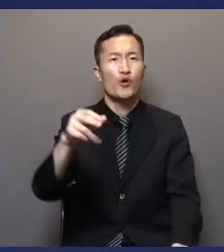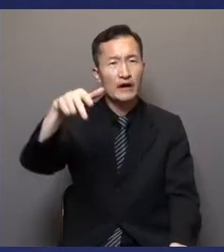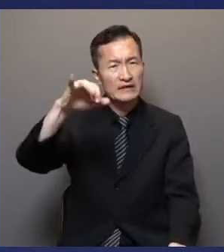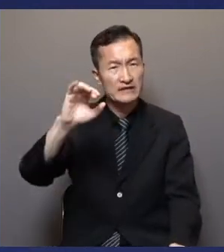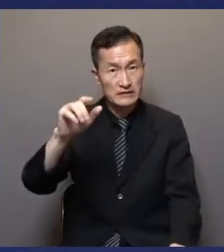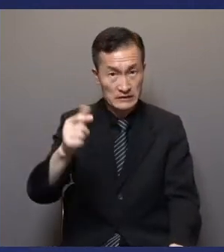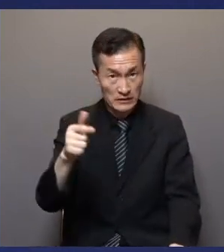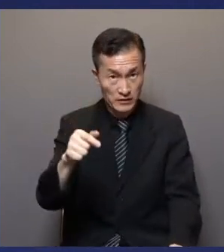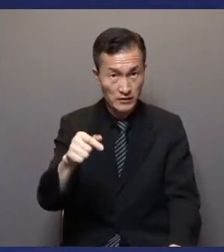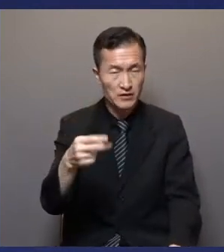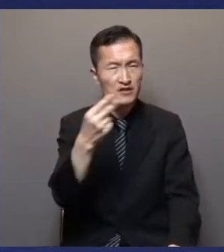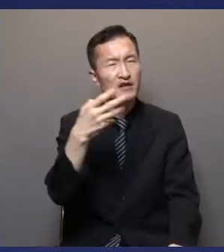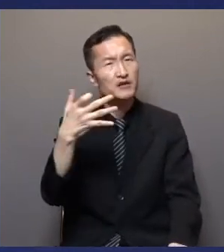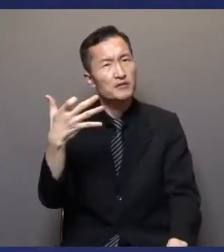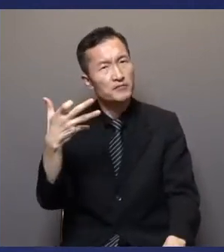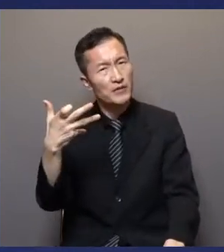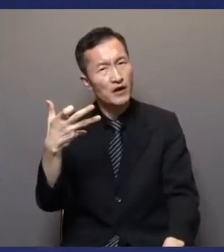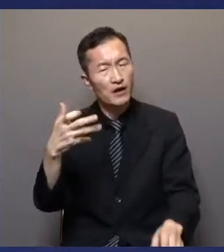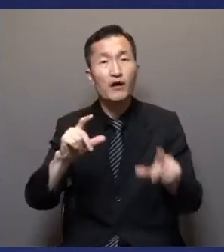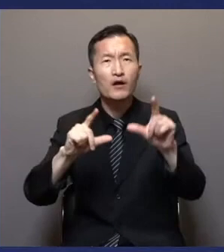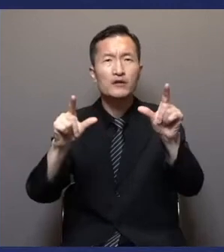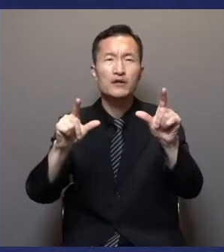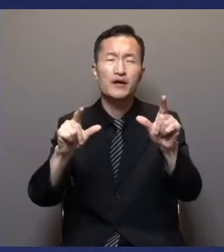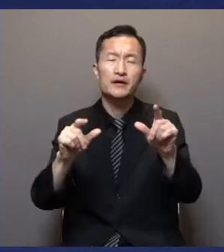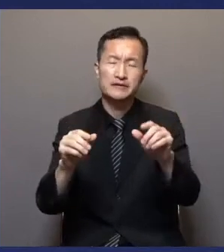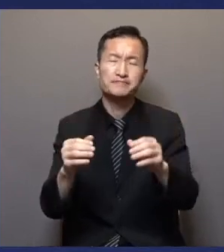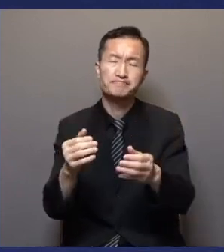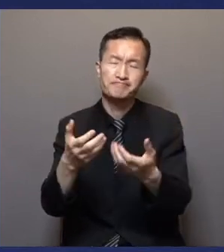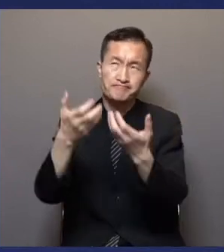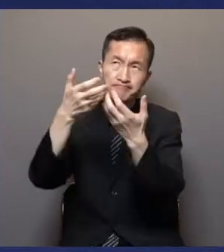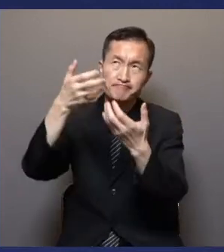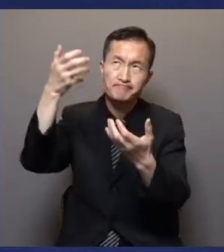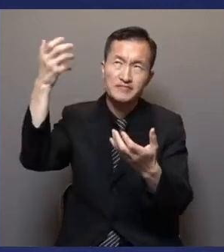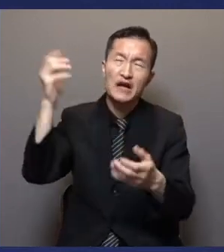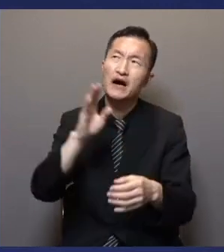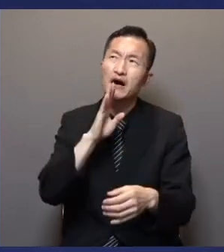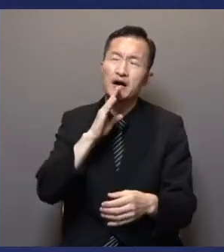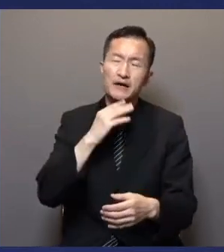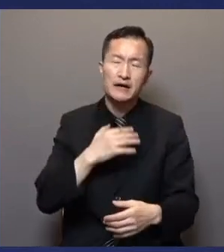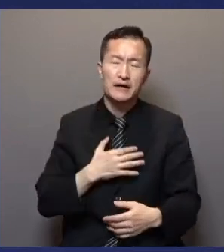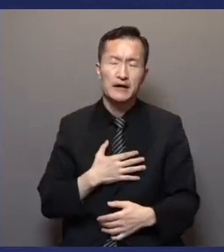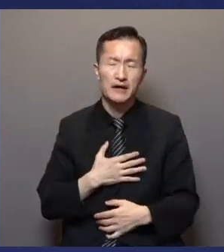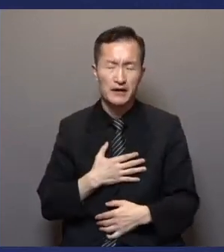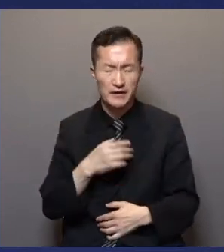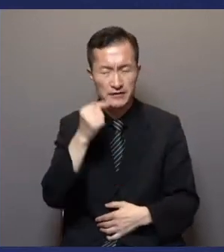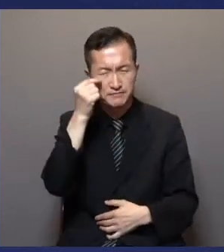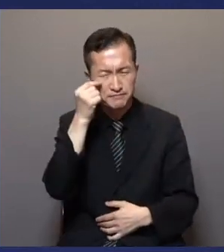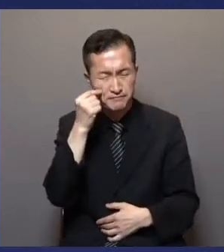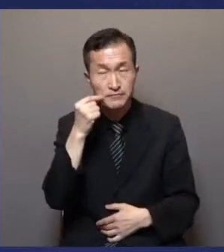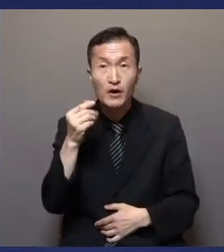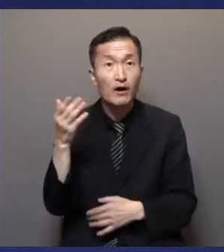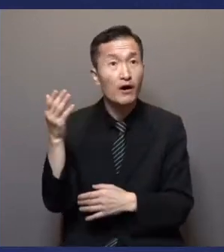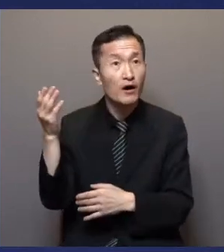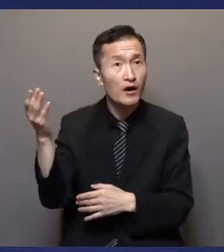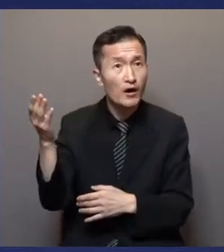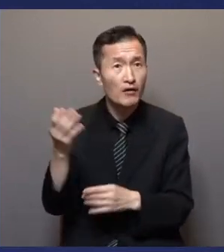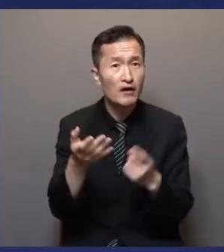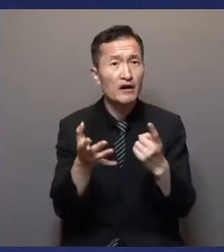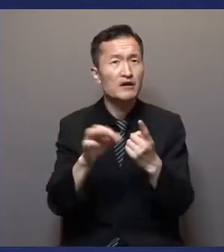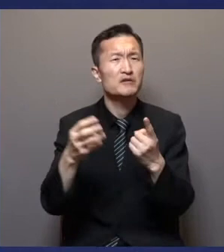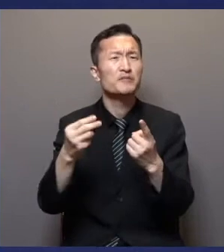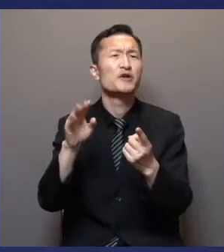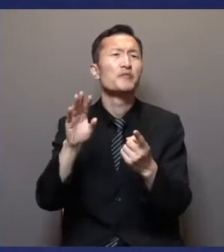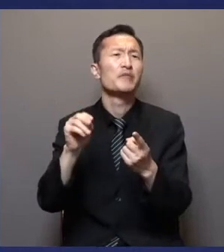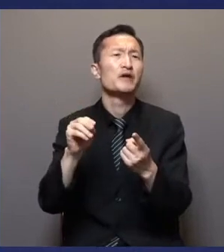했습니다. 너무나도 가슴 아픈 일입니다. 그에게 나온 산재 보상금 1억 3천만 원입니다.